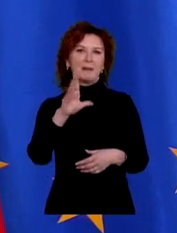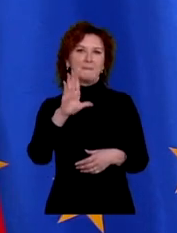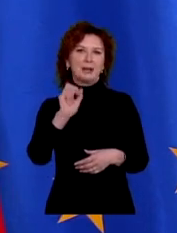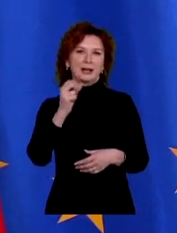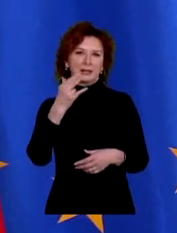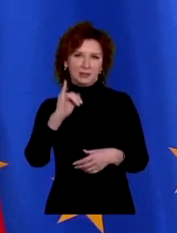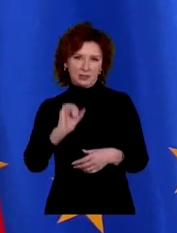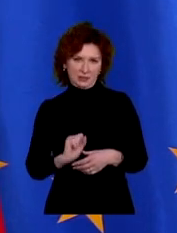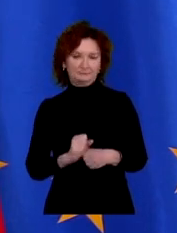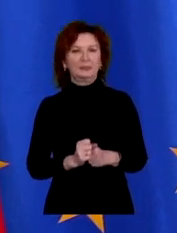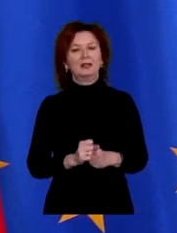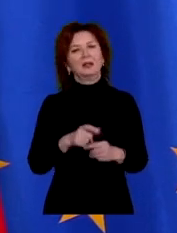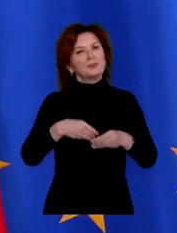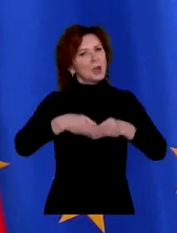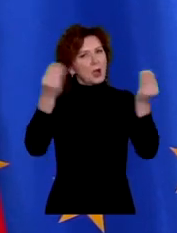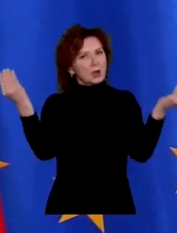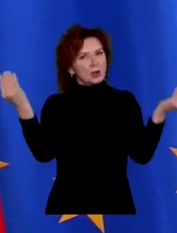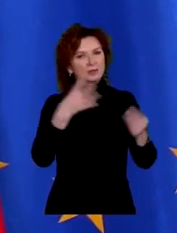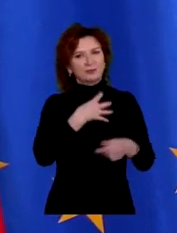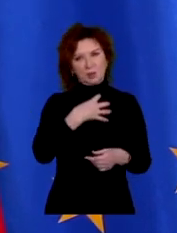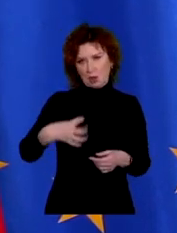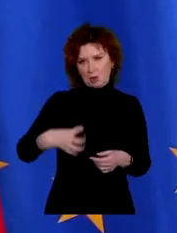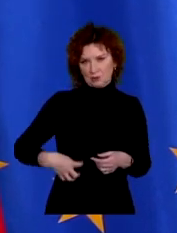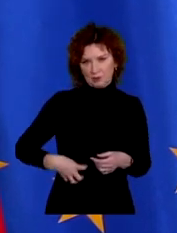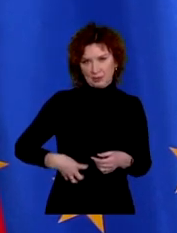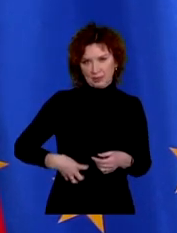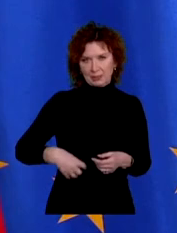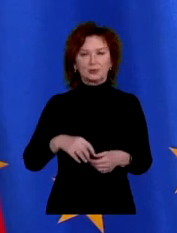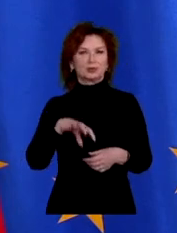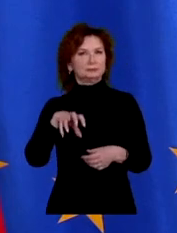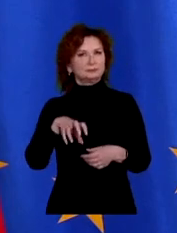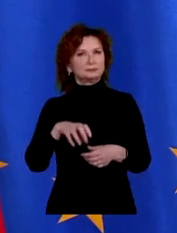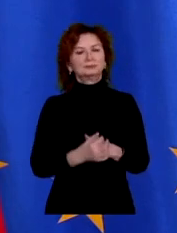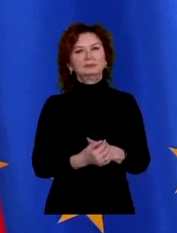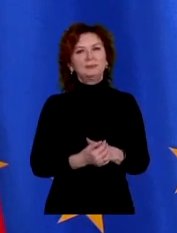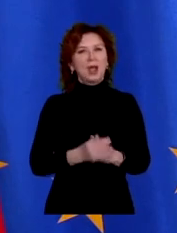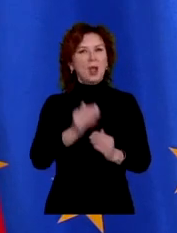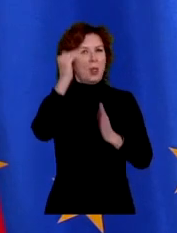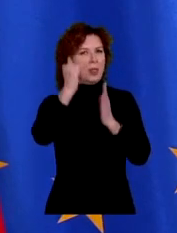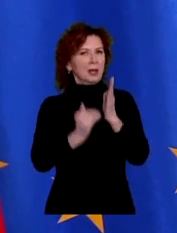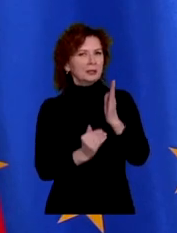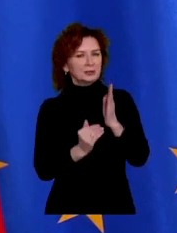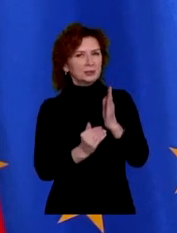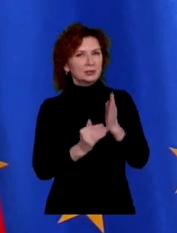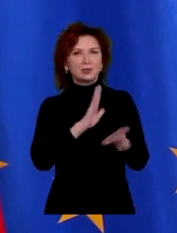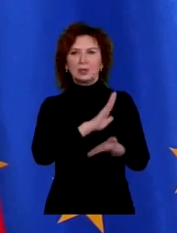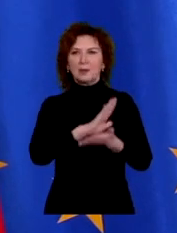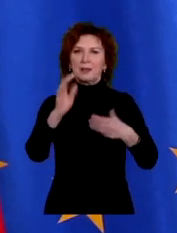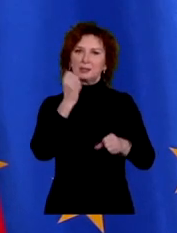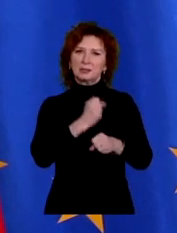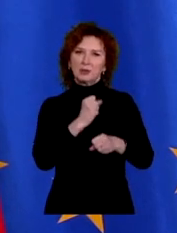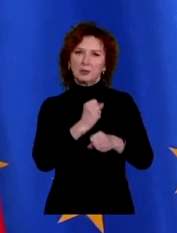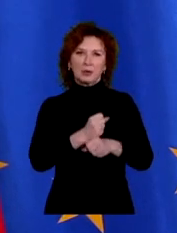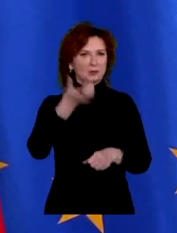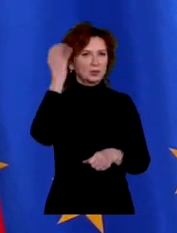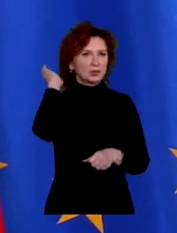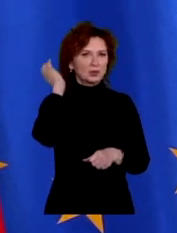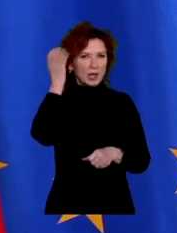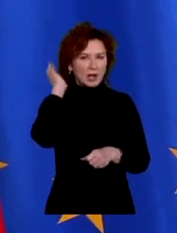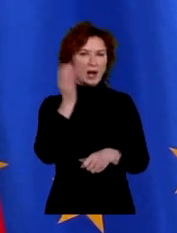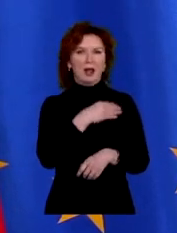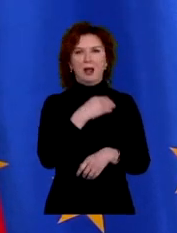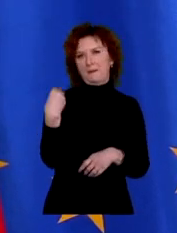Wyszehradzkiej gospodarczy i to, że najniższe bezrobocie dzisiaj jest w Czechach, w Polsce, to jest na poziomie 3 czy nieco